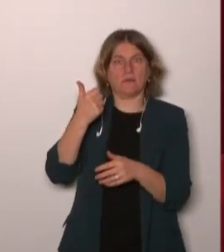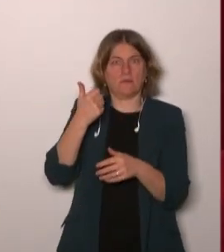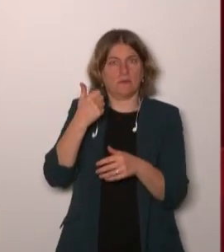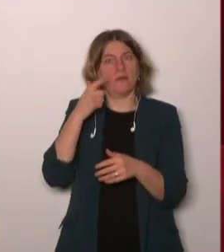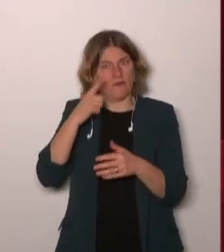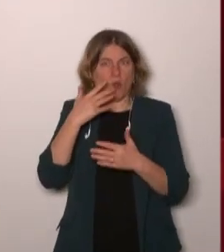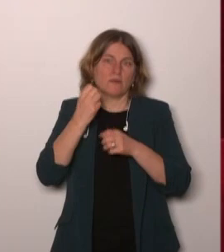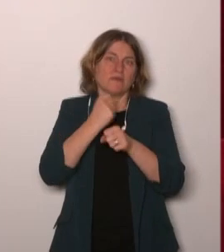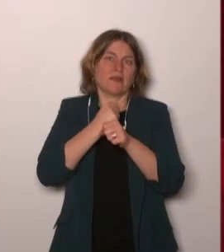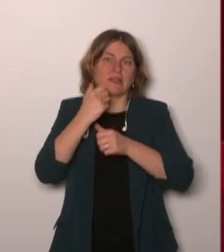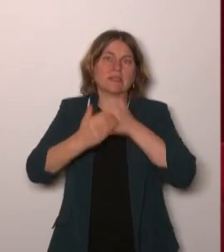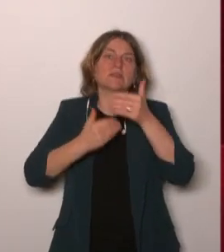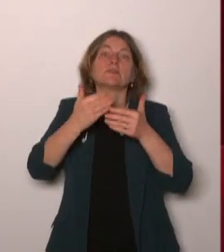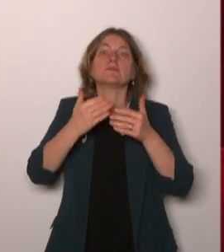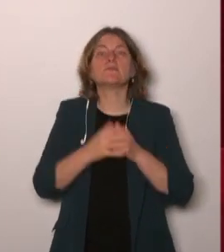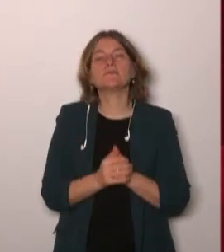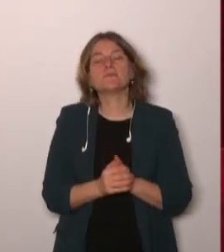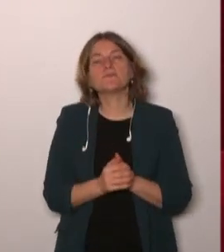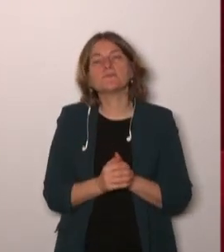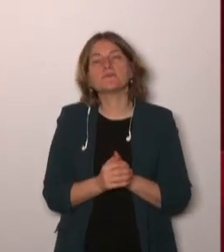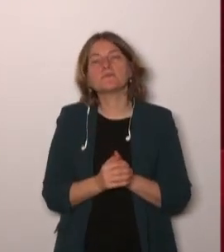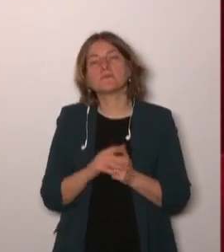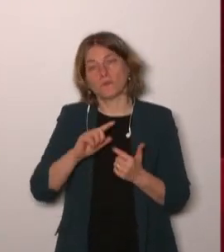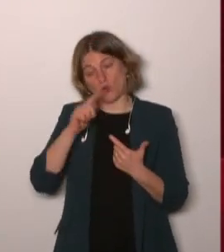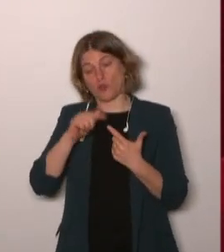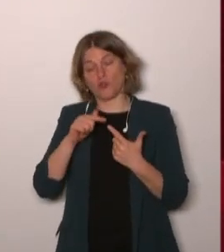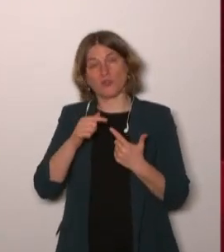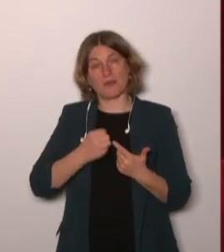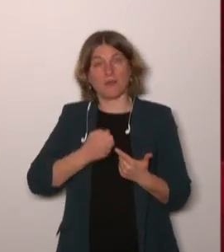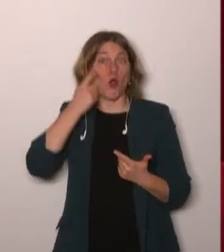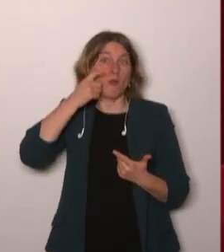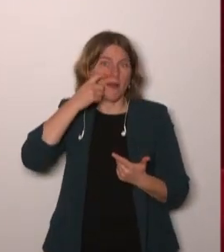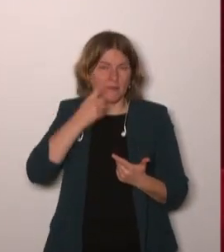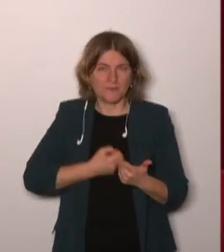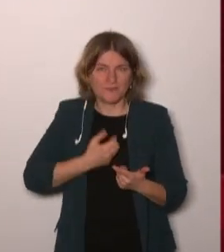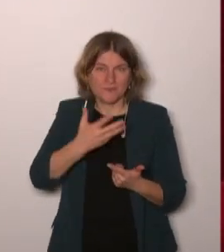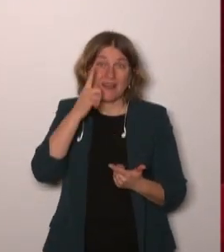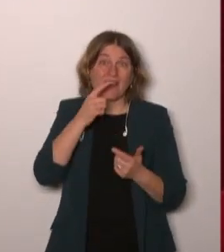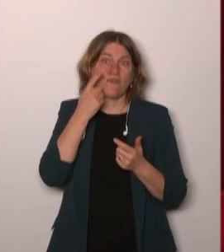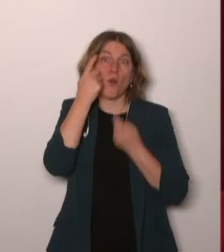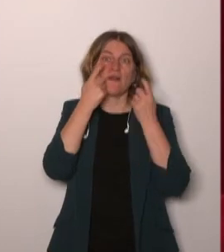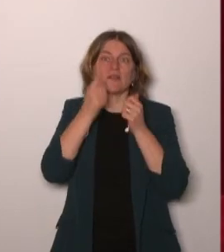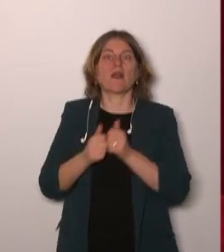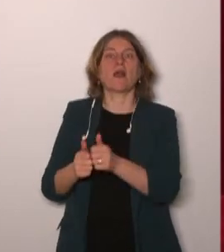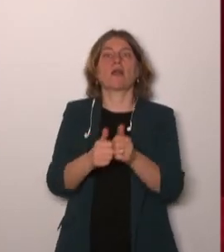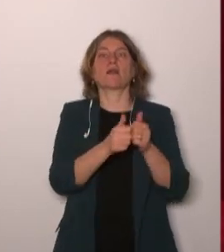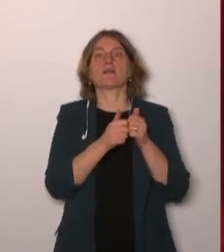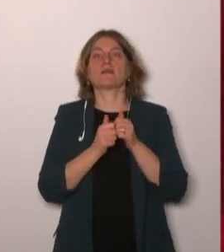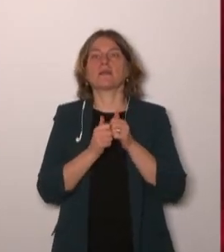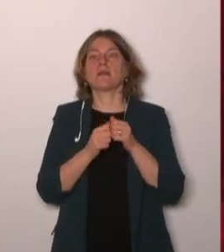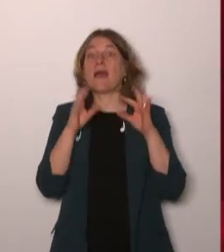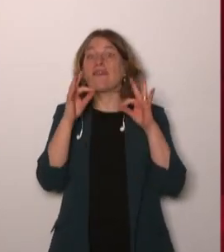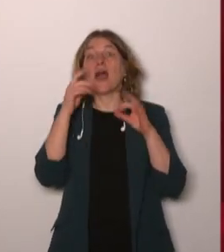et ça m'amène à dire une deuxième chose c'est qu'il faut qu'on réfléchisse aussi ensemble entre guillemets au cahier de remplissage des